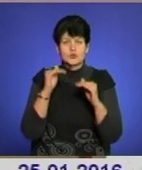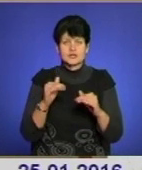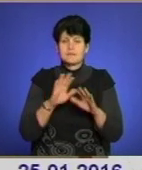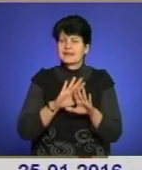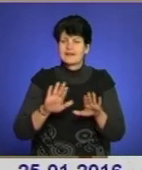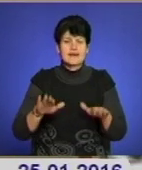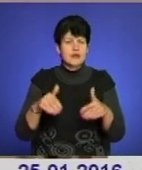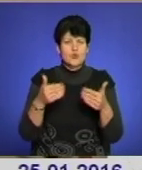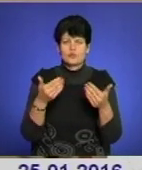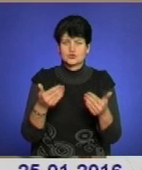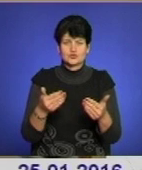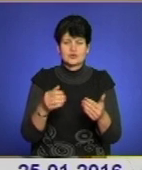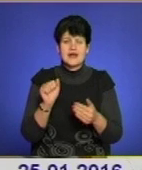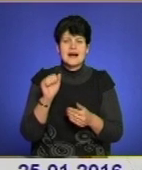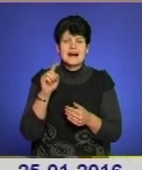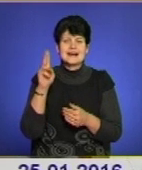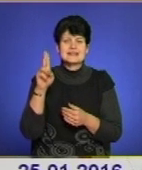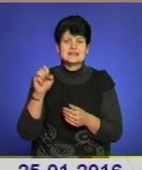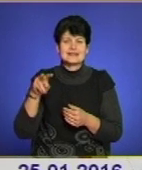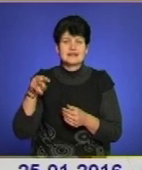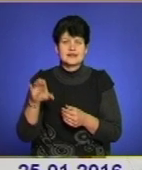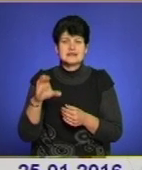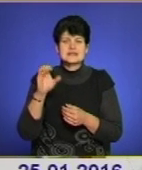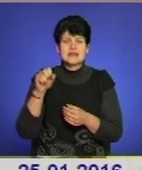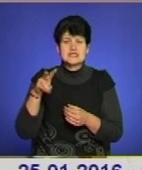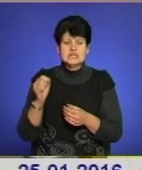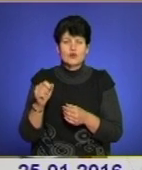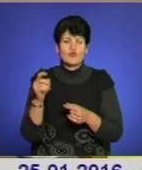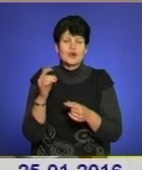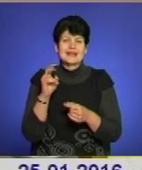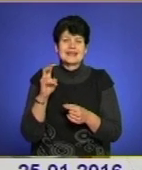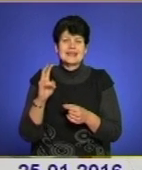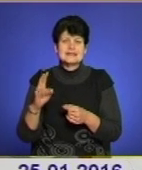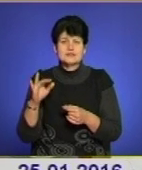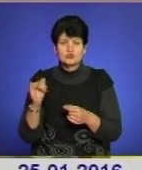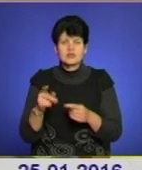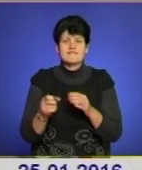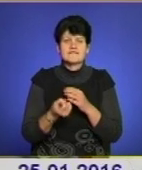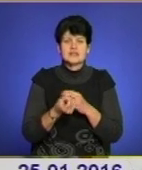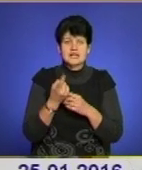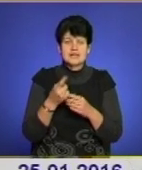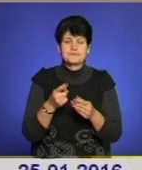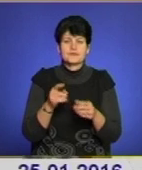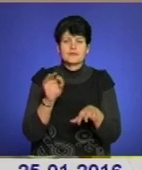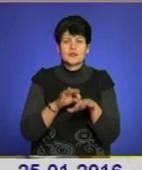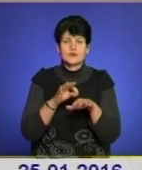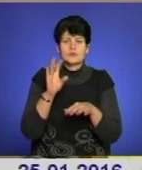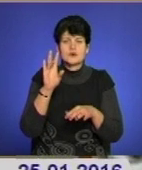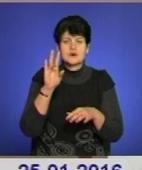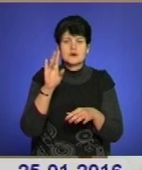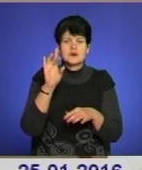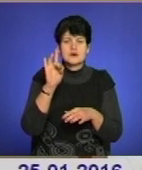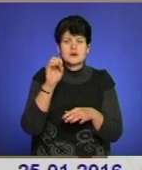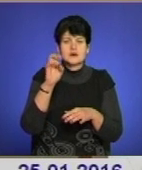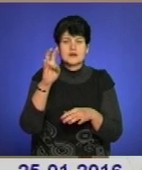не рекомендуємо ацетилсаліцилову кислоту, тому що вона викликає такий небезпечний синдром Рейє, який